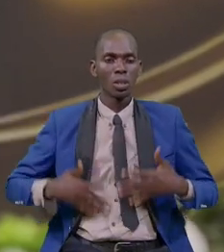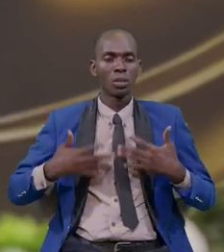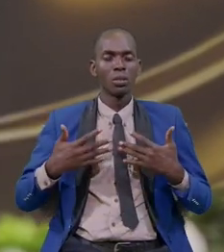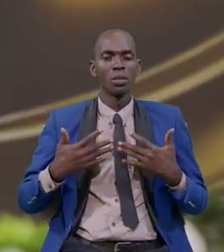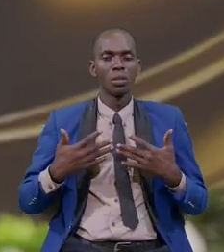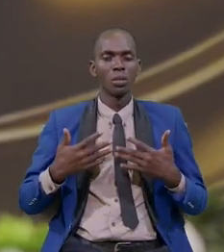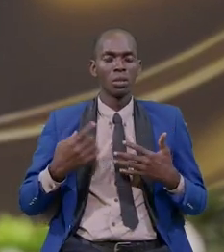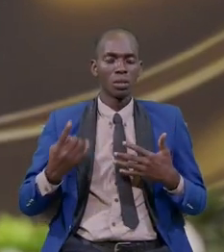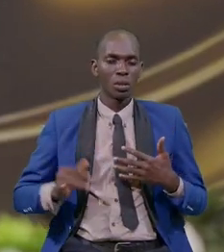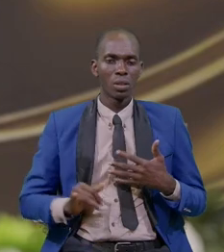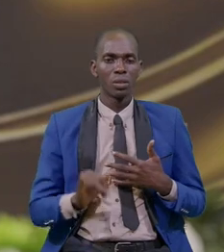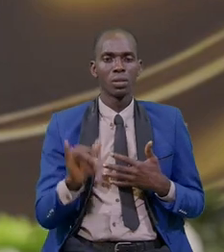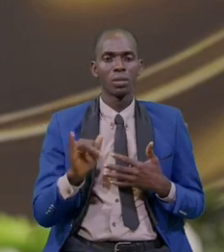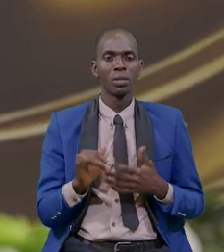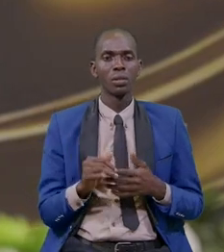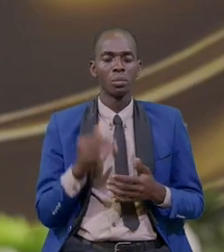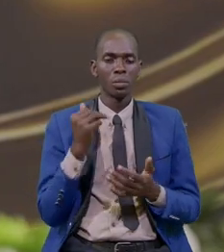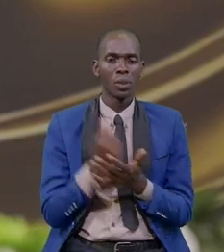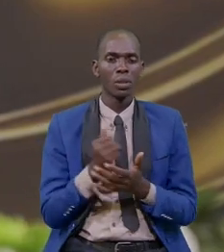éternelle. Amen.